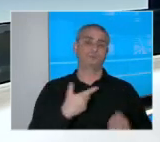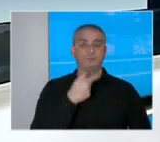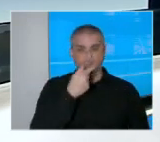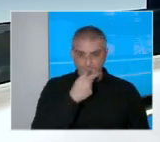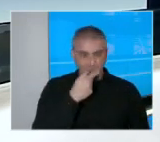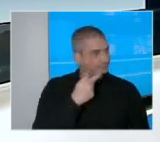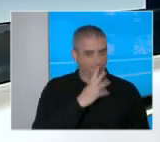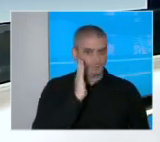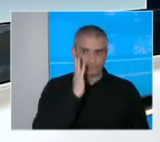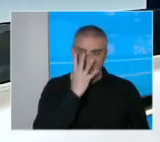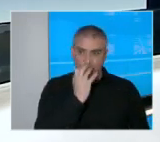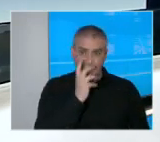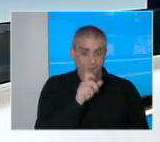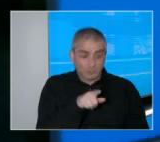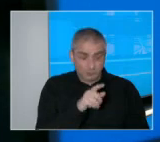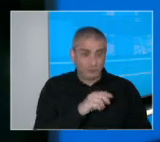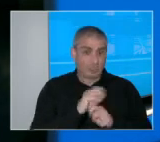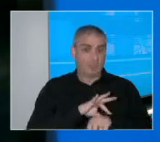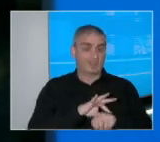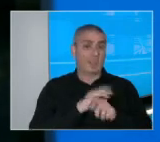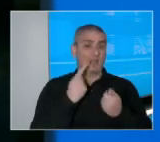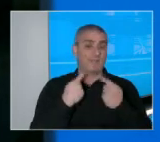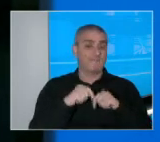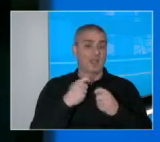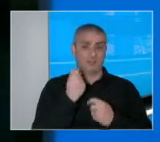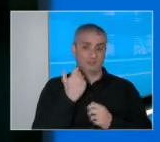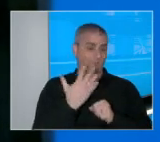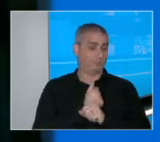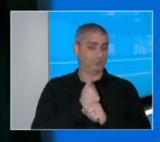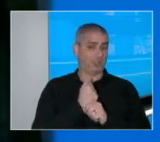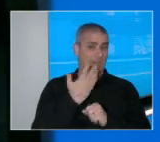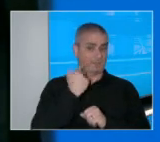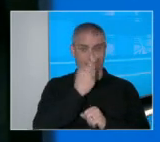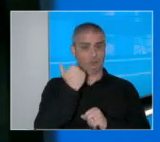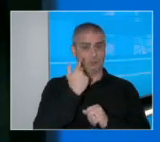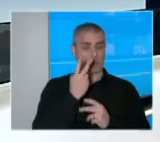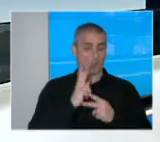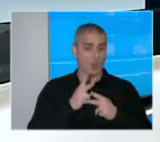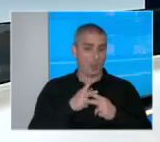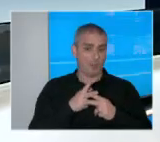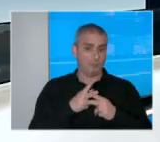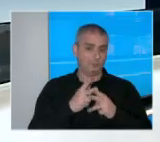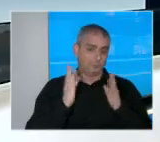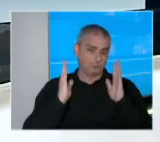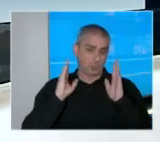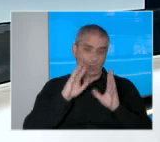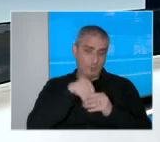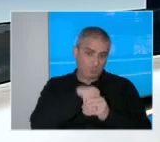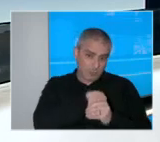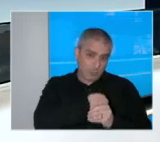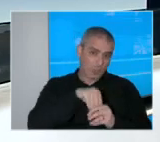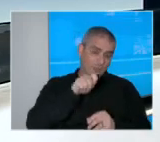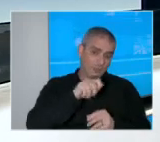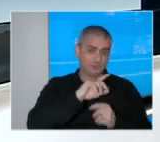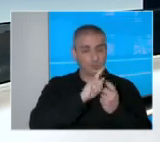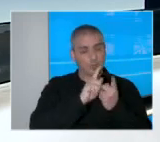גפני לא יהיה נורא עצוב. אם האיש שניהל את ועדת הכספים בהצלחה בעת שגפני היה על מיטת חוליו, לא יהיה בכנסת, או שהוא